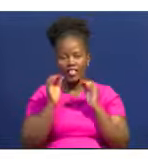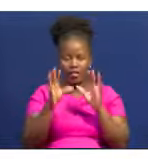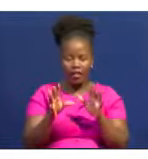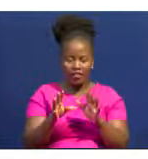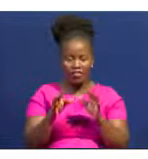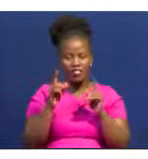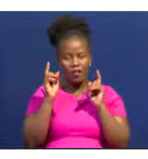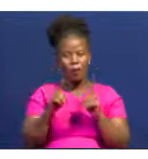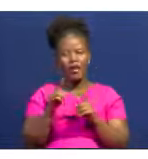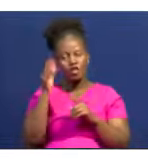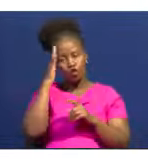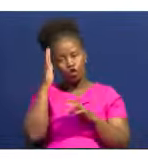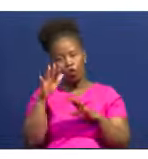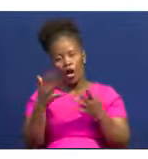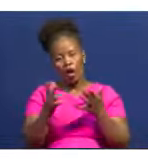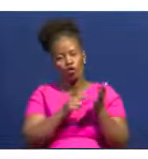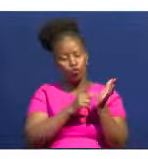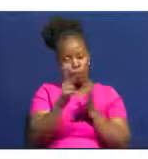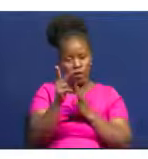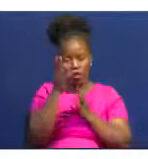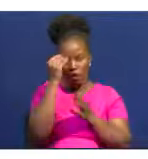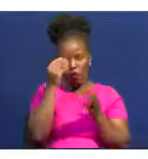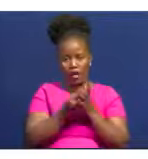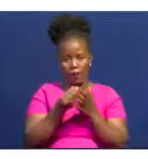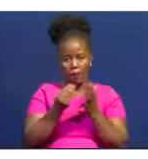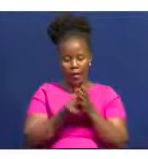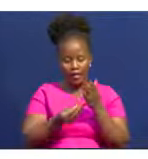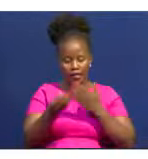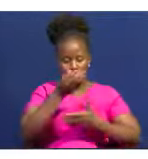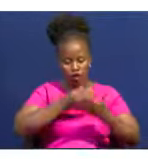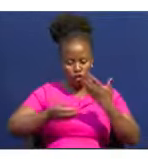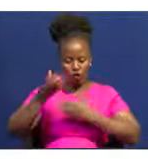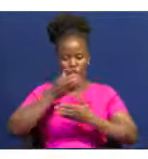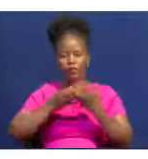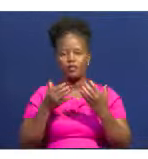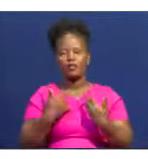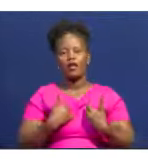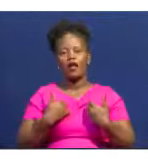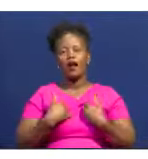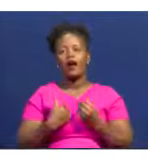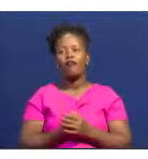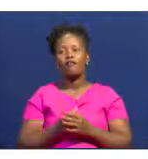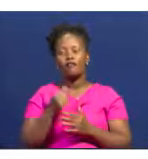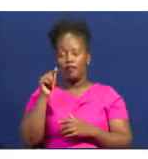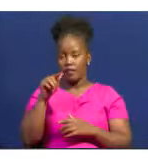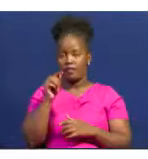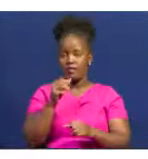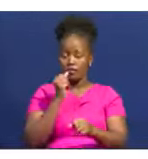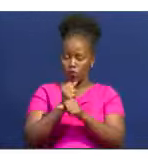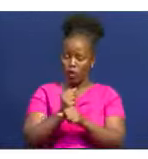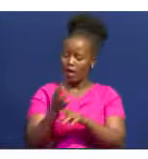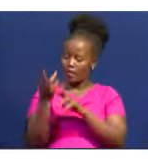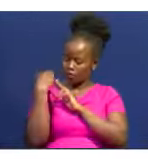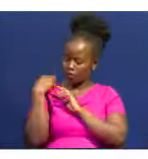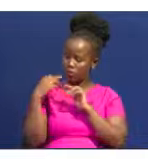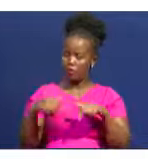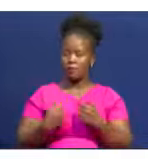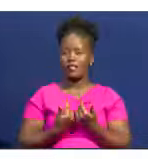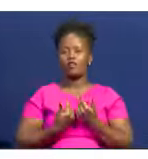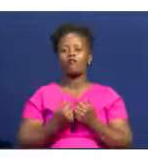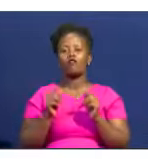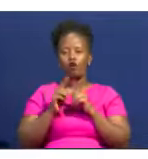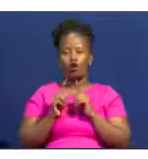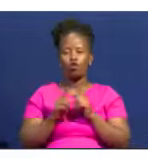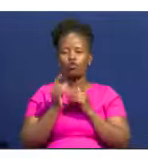ways of paying them so that there is money in the economy. There is liquidity in the economy. That is the assignment I have been given, and I